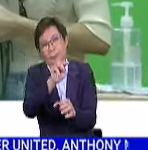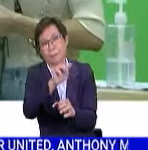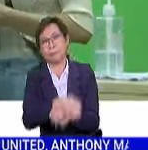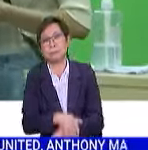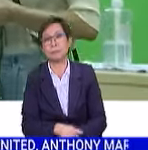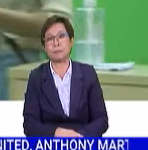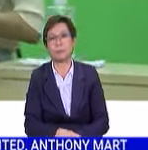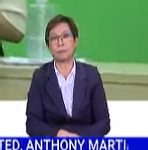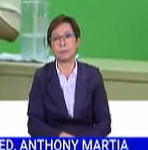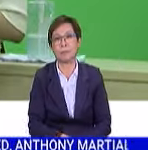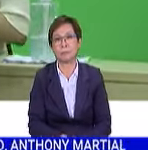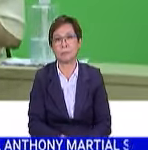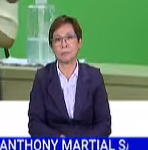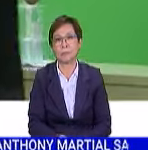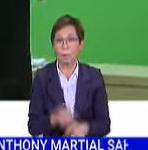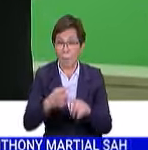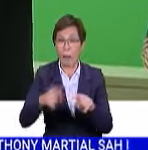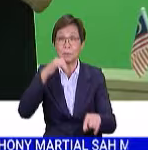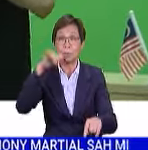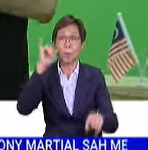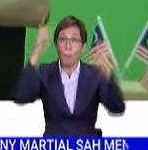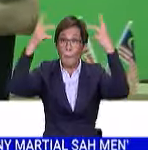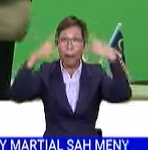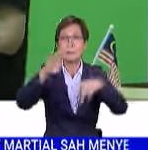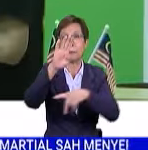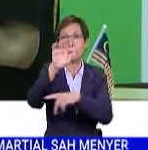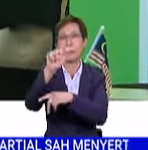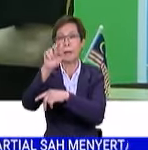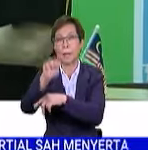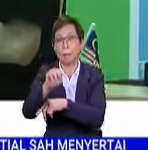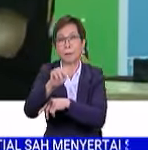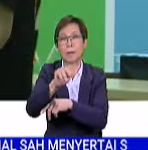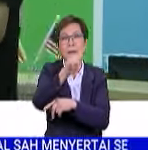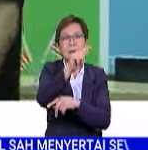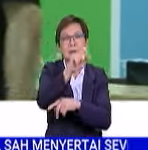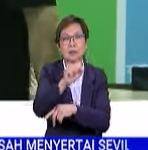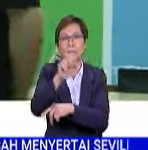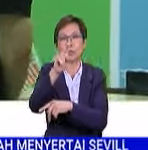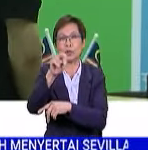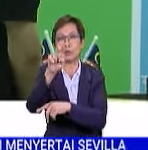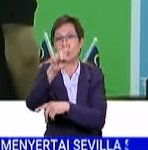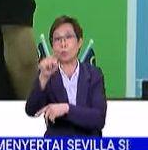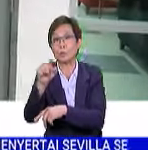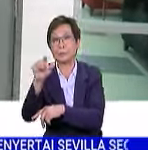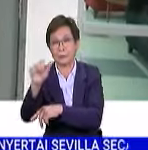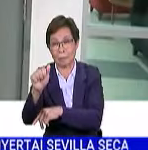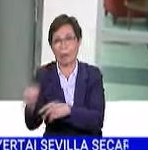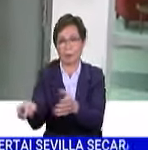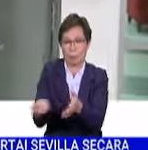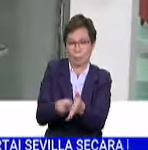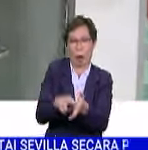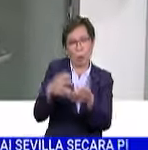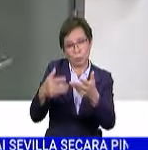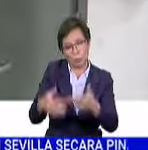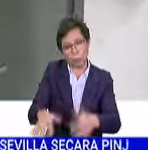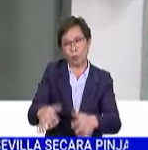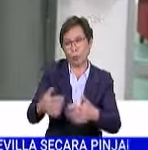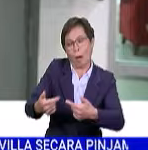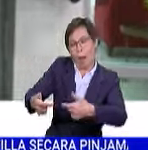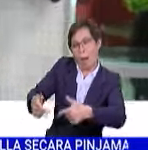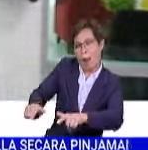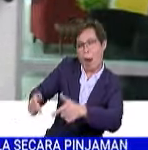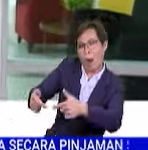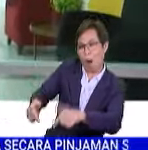tersebut. Bagaimanapun, pada semalam, Presiden BAM Tan Sri Muhammad Nor Zakaria dilaporkan telah memberikan